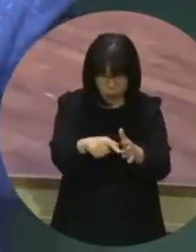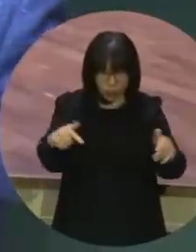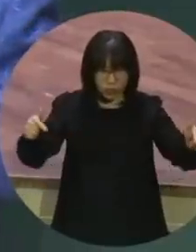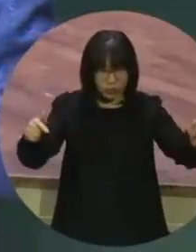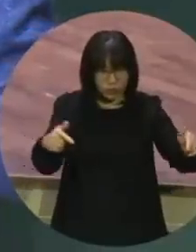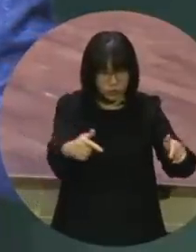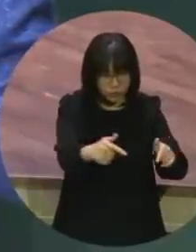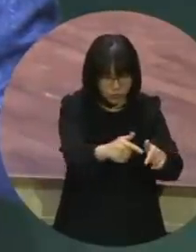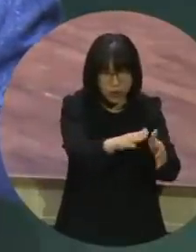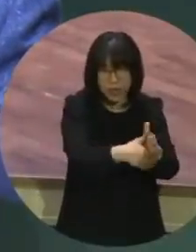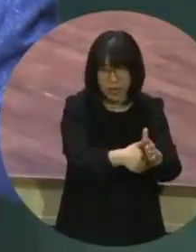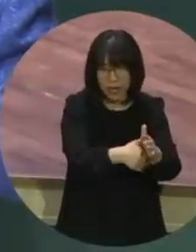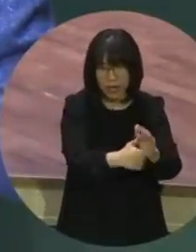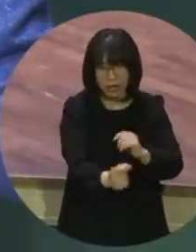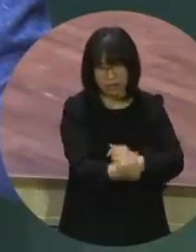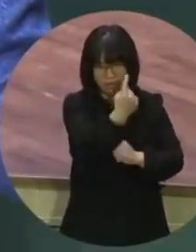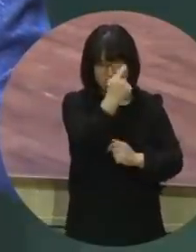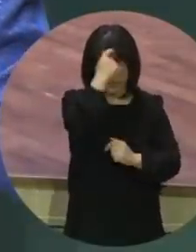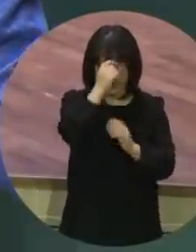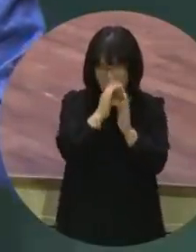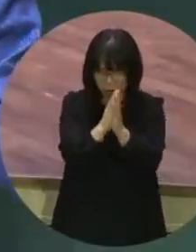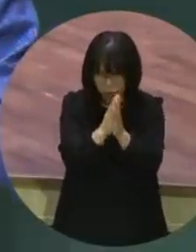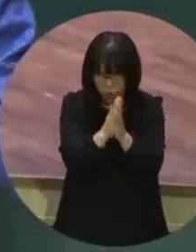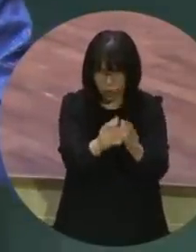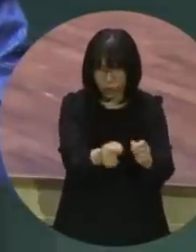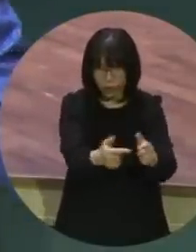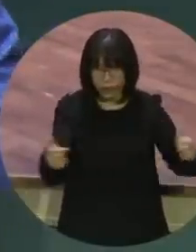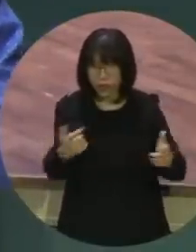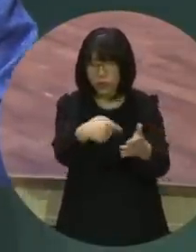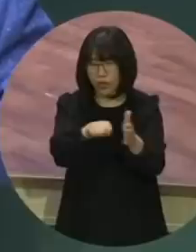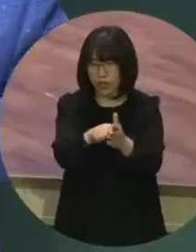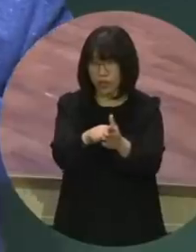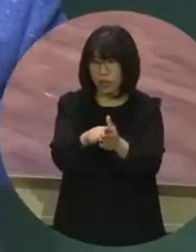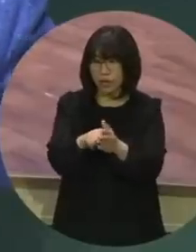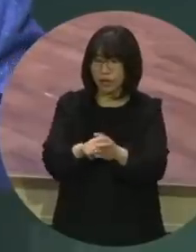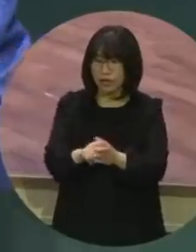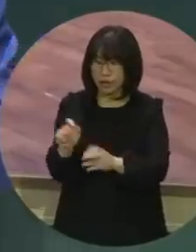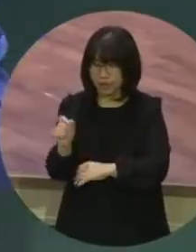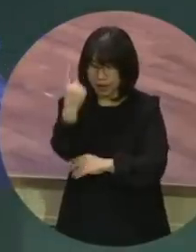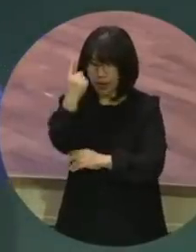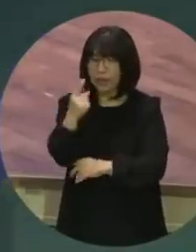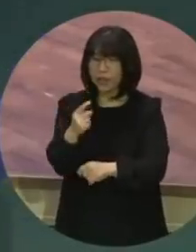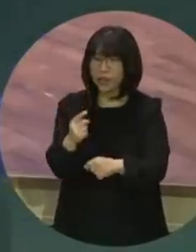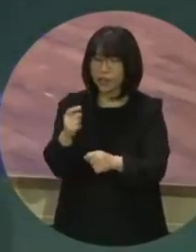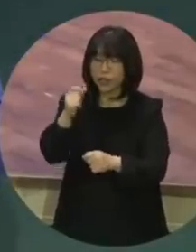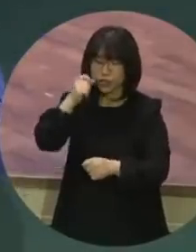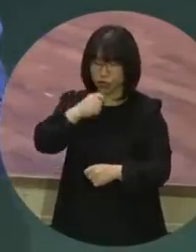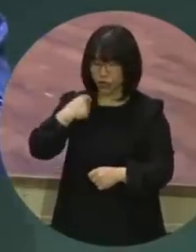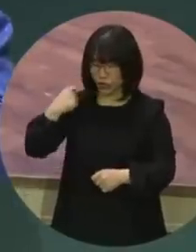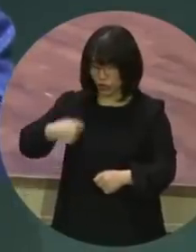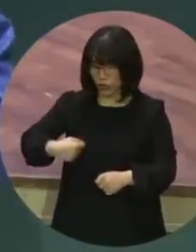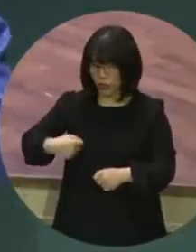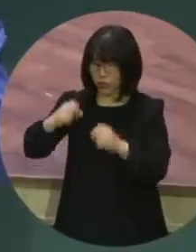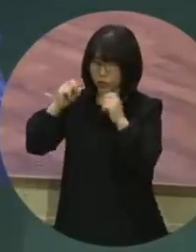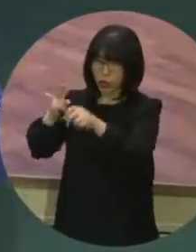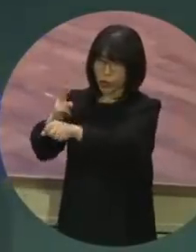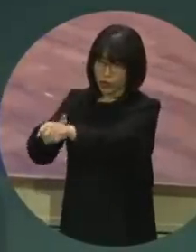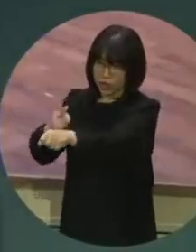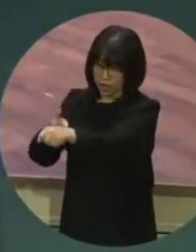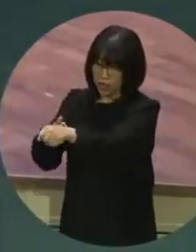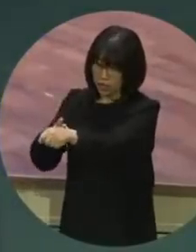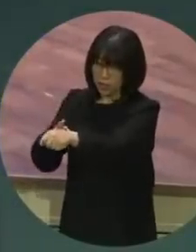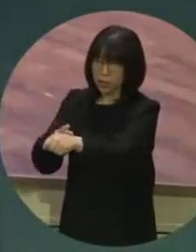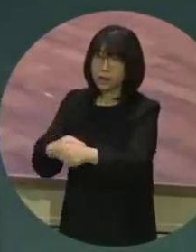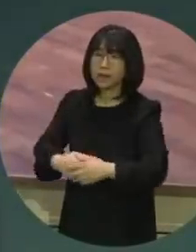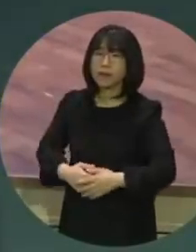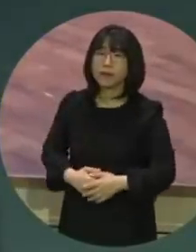이분 중에 한 분이 이 스터드예요. 이 스터드가 중국에 선교사로 왔어요. 중국에서 선교하고,